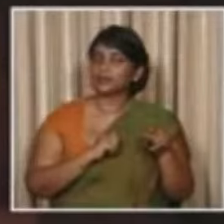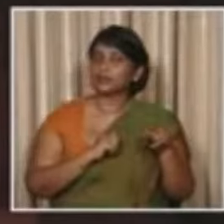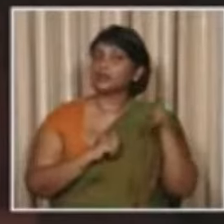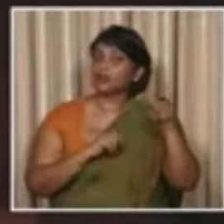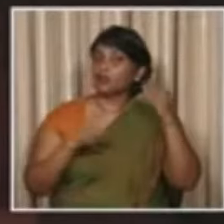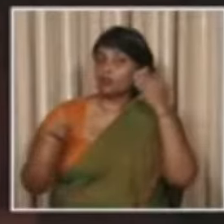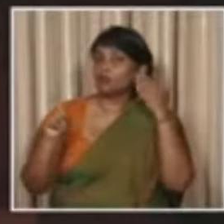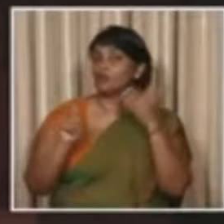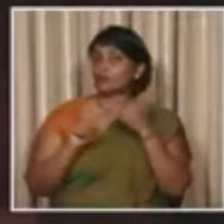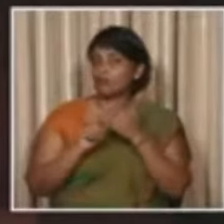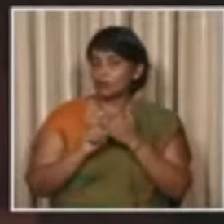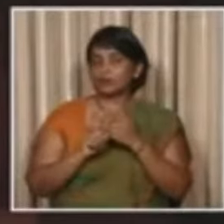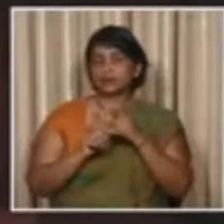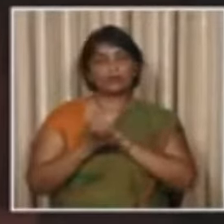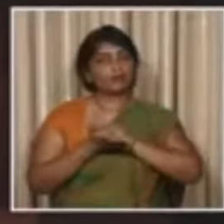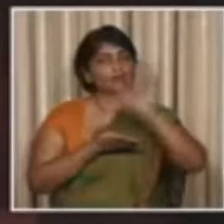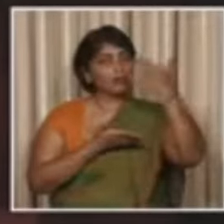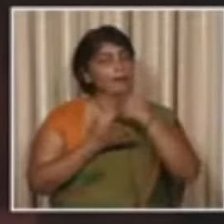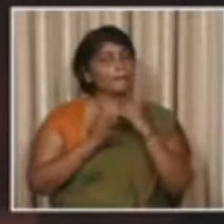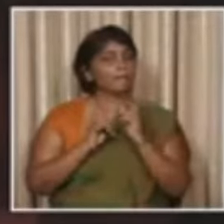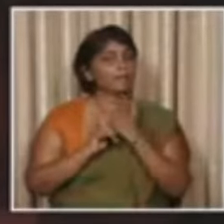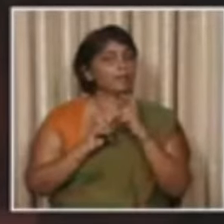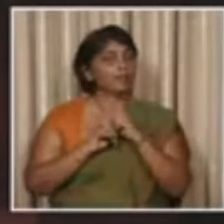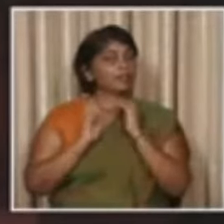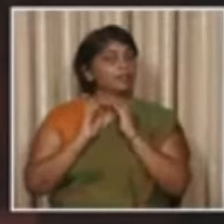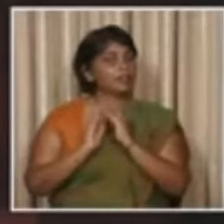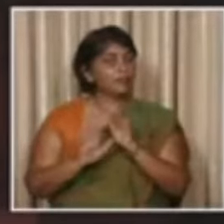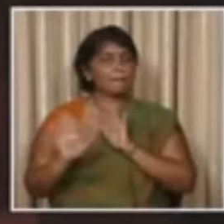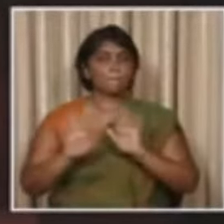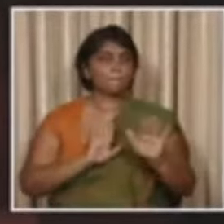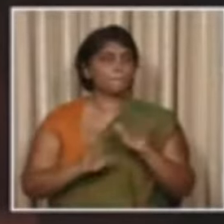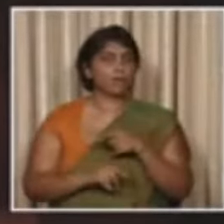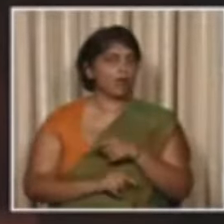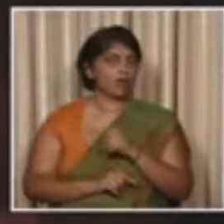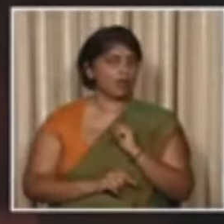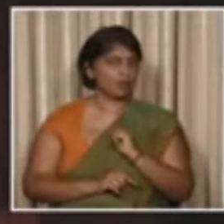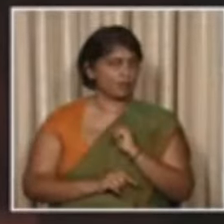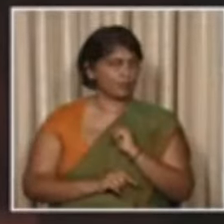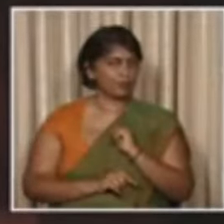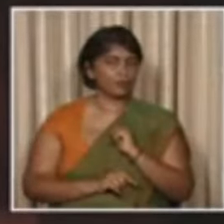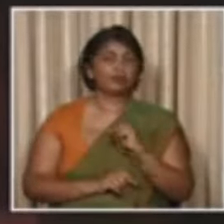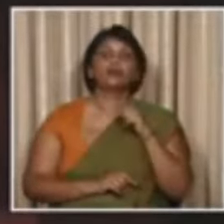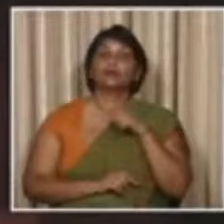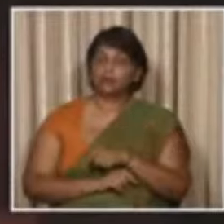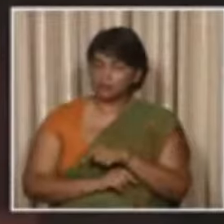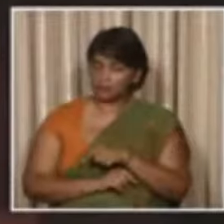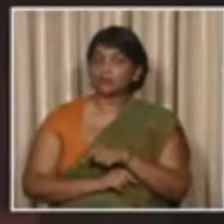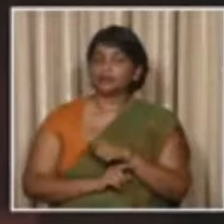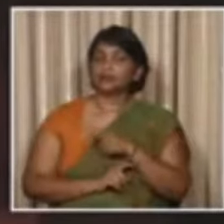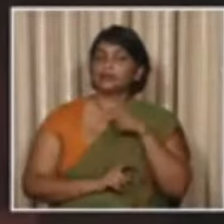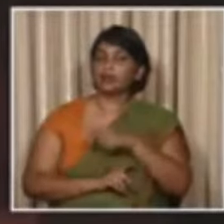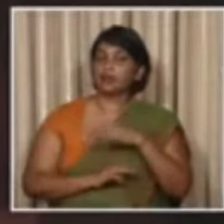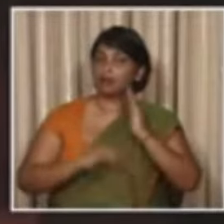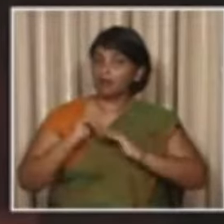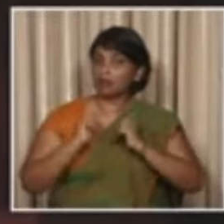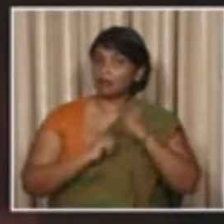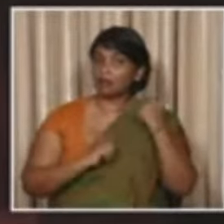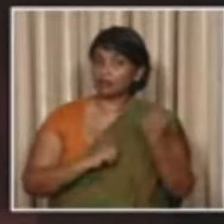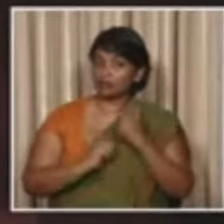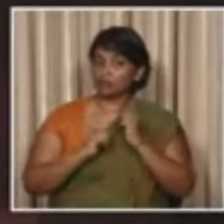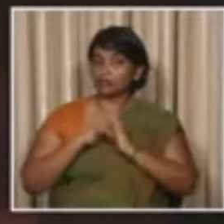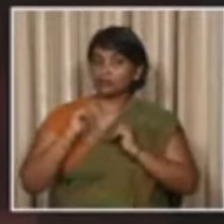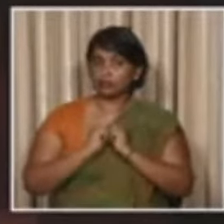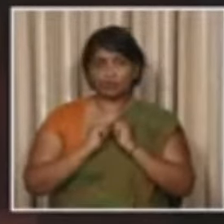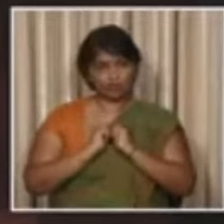ඒ සම්බන්ධයෙන් ආගමන විගමන දෙපාර්තමේන්තුවට කි පාලනය කෙබඳුද? මේ නව ක්‍රමවේදය නිසා රැකියා අහිමි වීමක්